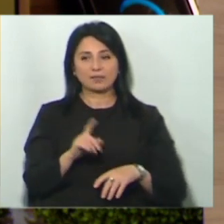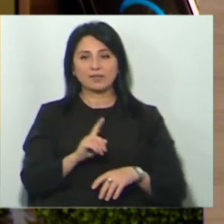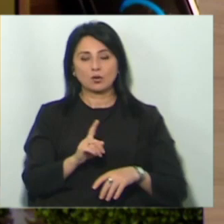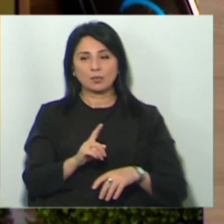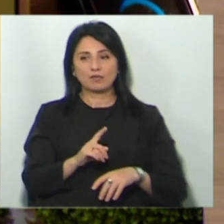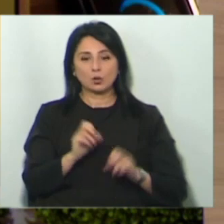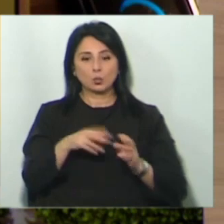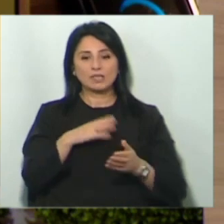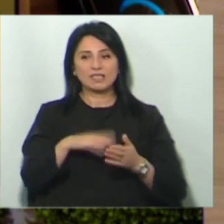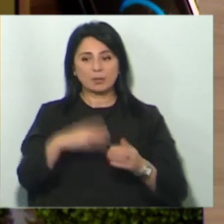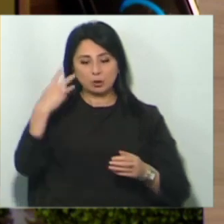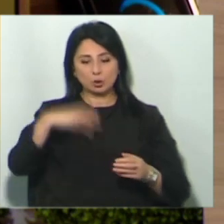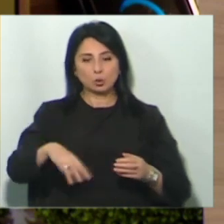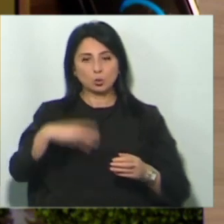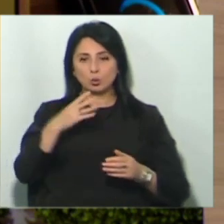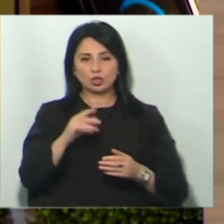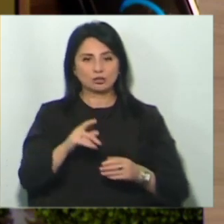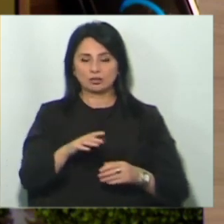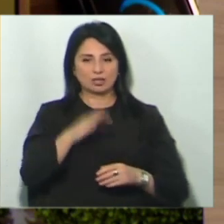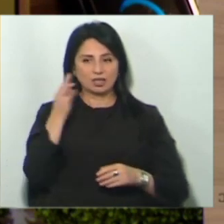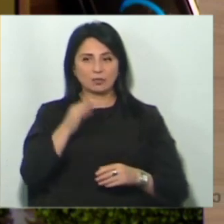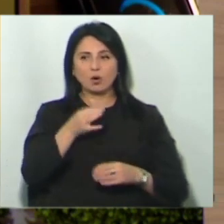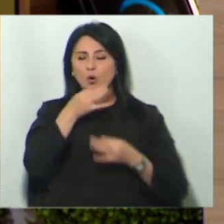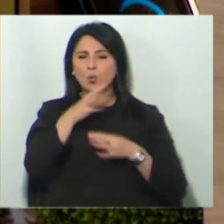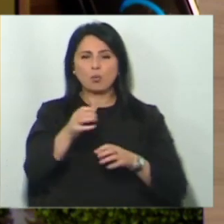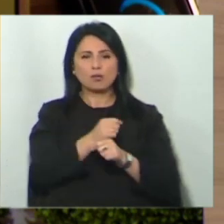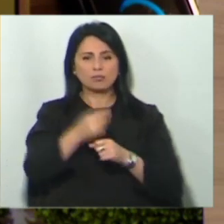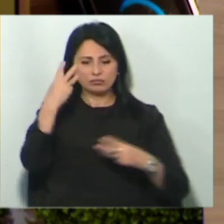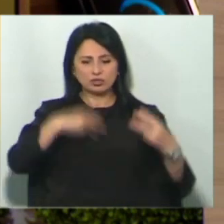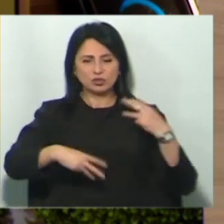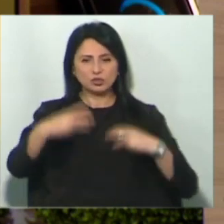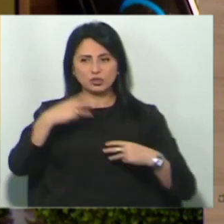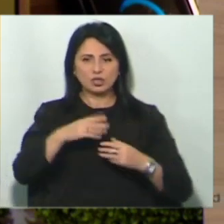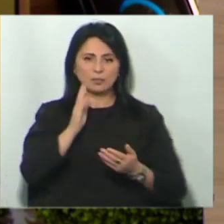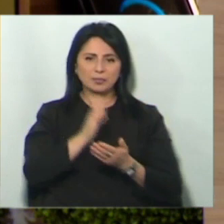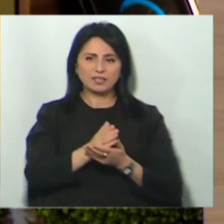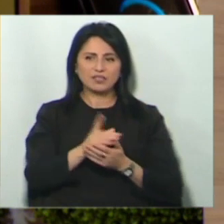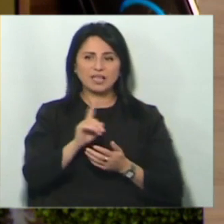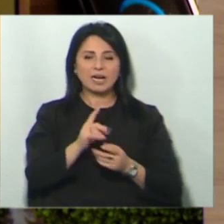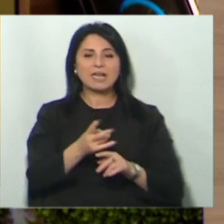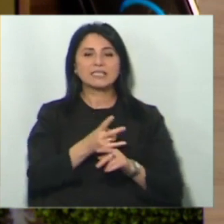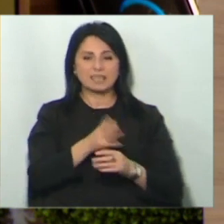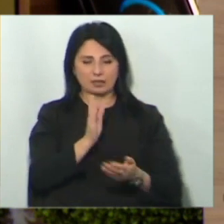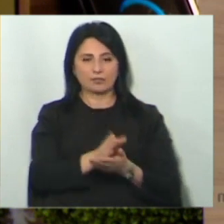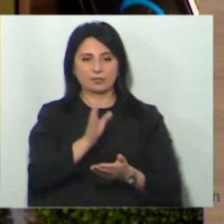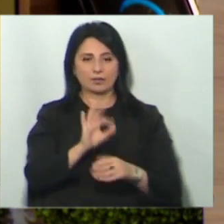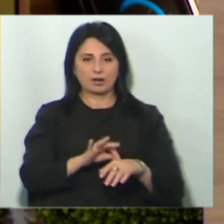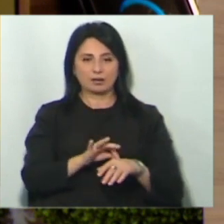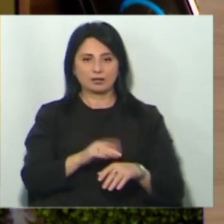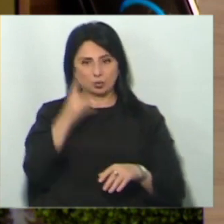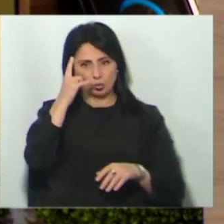რომ უსაფრთხო რუჯი არ არსებობს, ნებისმიერი მიღებული რუჯი პირდაპირ თუ ირიბად გარკვეულ ზიანს აყენებს